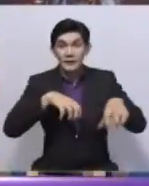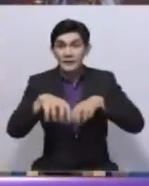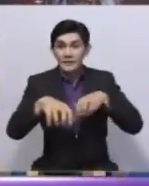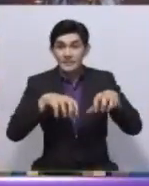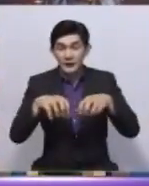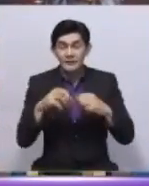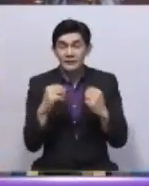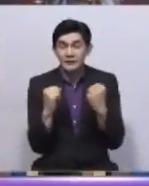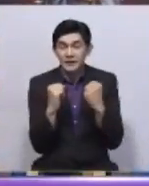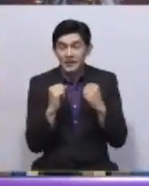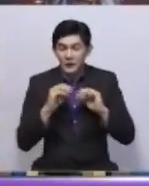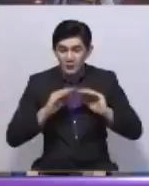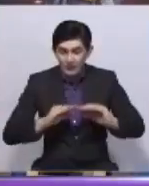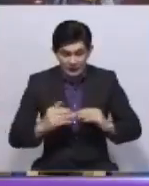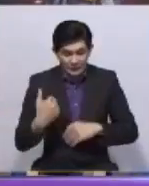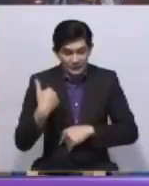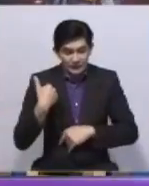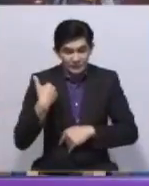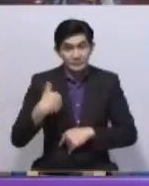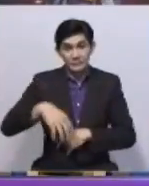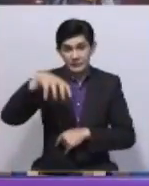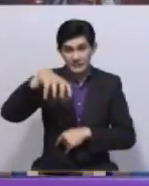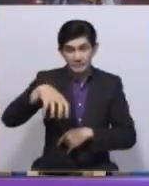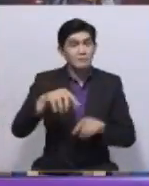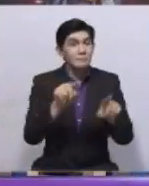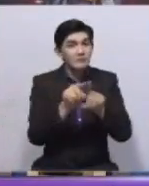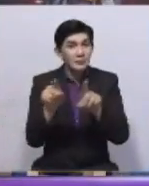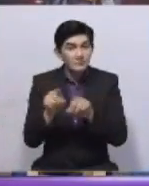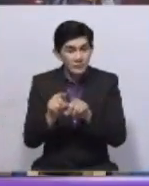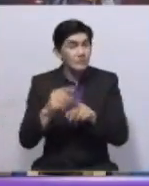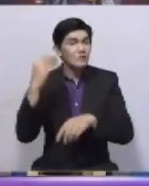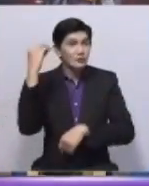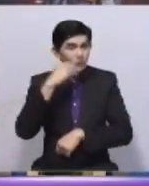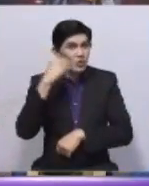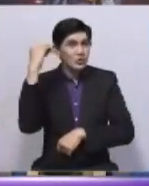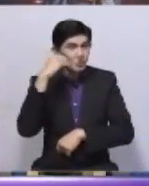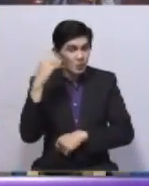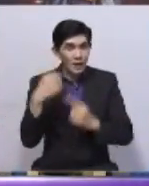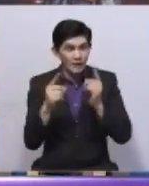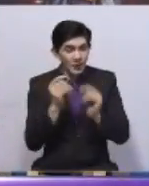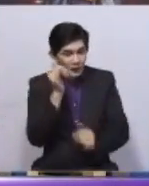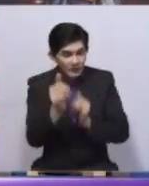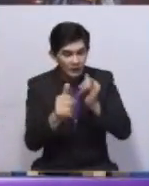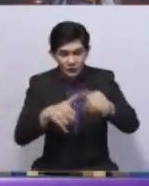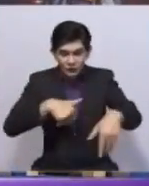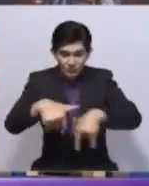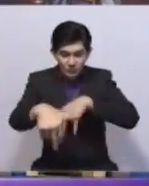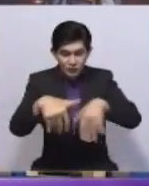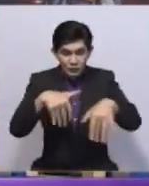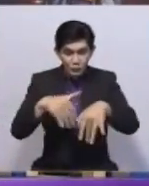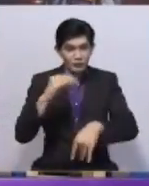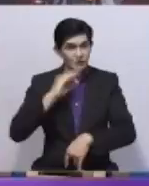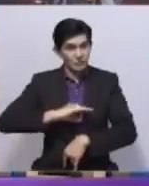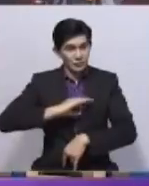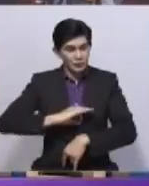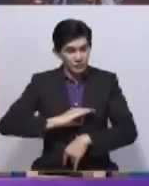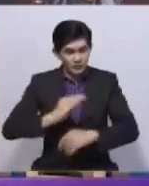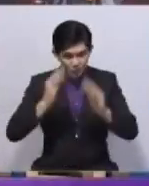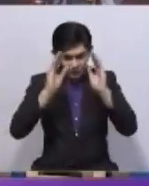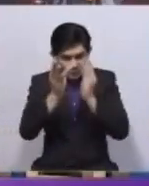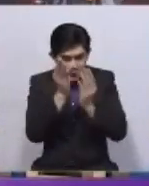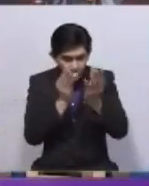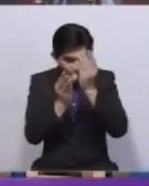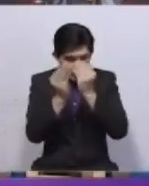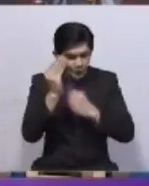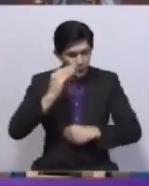คลายความหนาวนะครับถึงแม้ว่าสถานที่นั้นจะเหมือนกันในทุกๆวันครับแต่การเข้ามาของประชาชนบรรยากาศที่ได้รับหรือประสบการณ์ที่